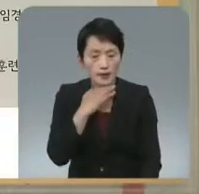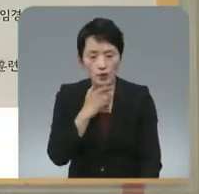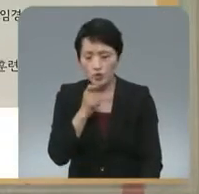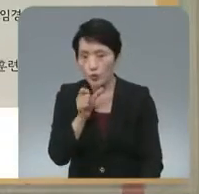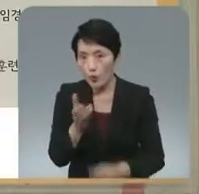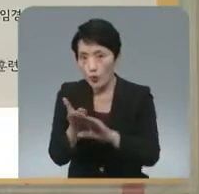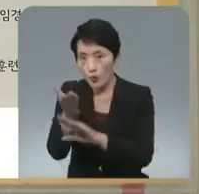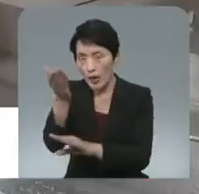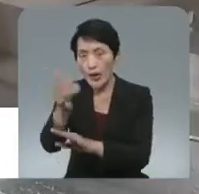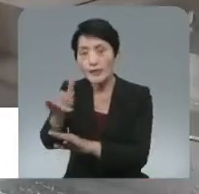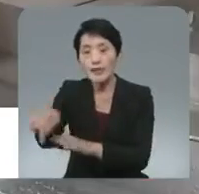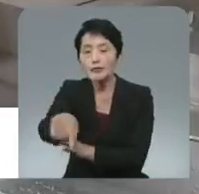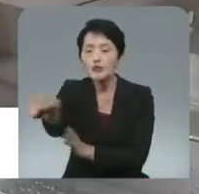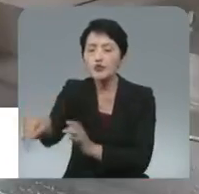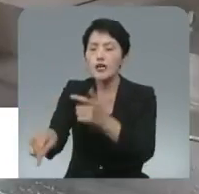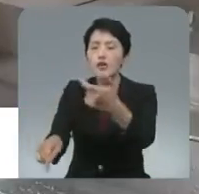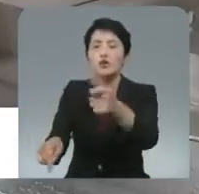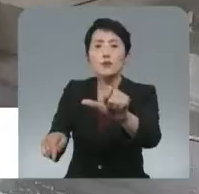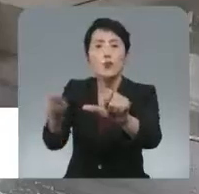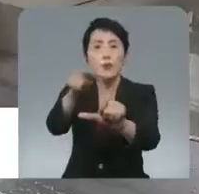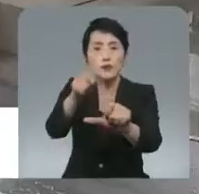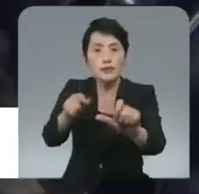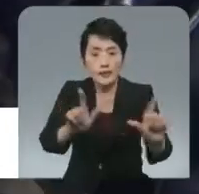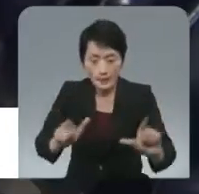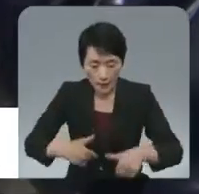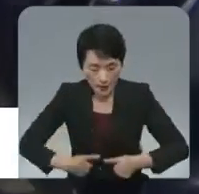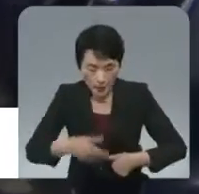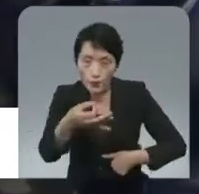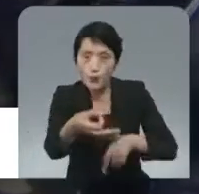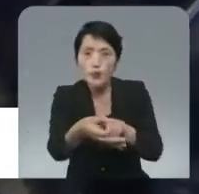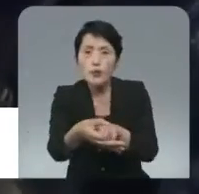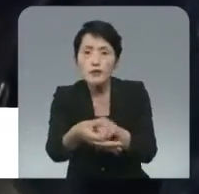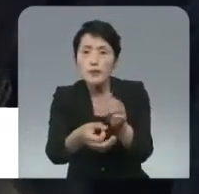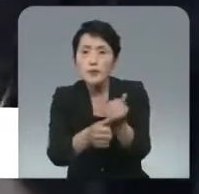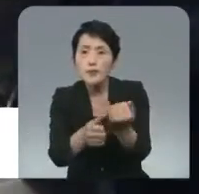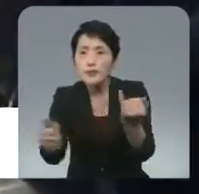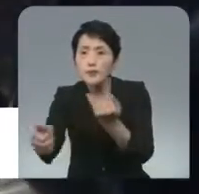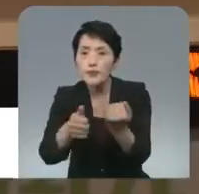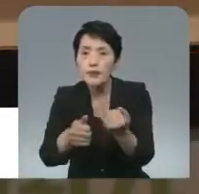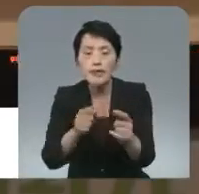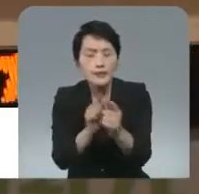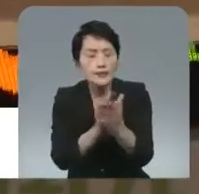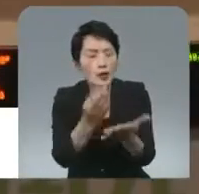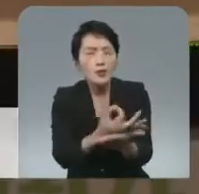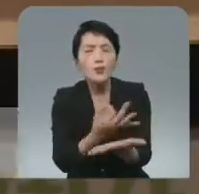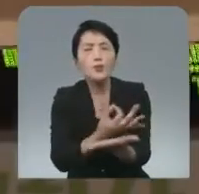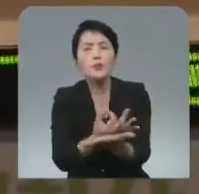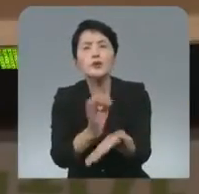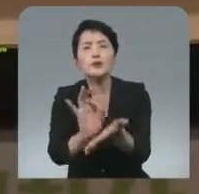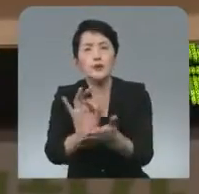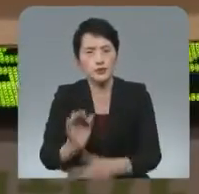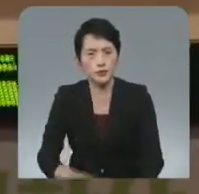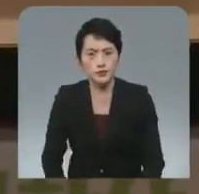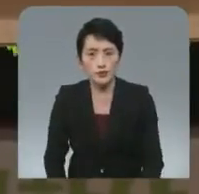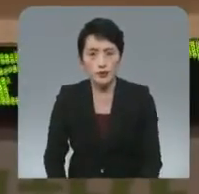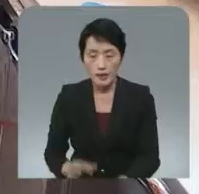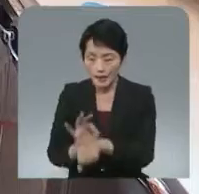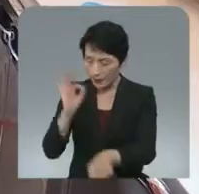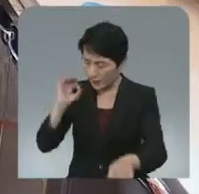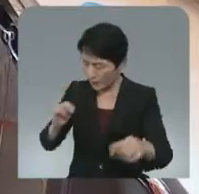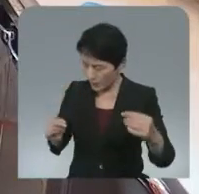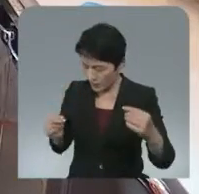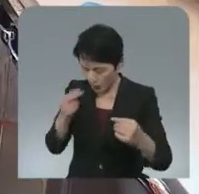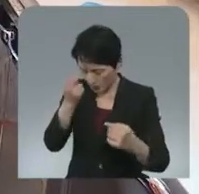40% en 2050 actuellement 65% de la population âgée prise en charge par eux-mêmes ou leur conjoint soit